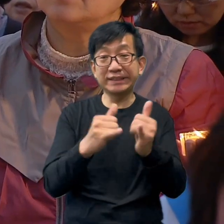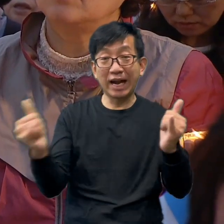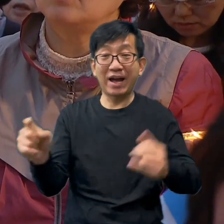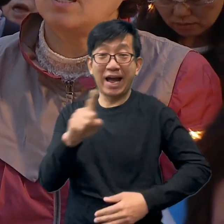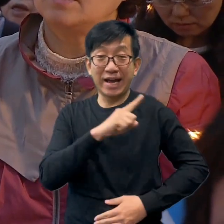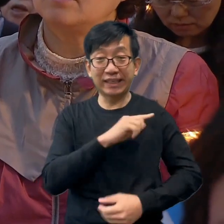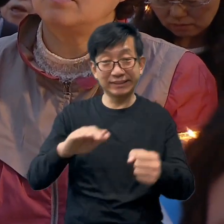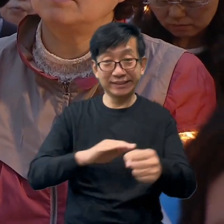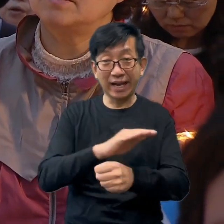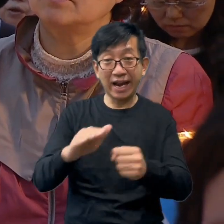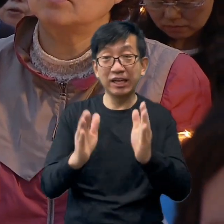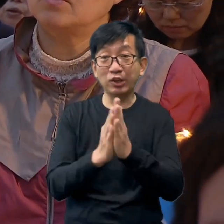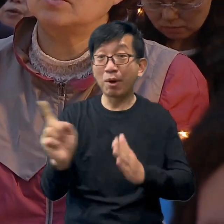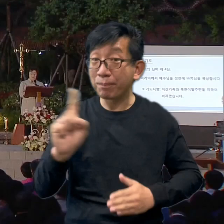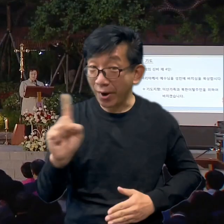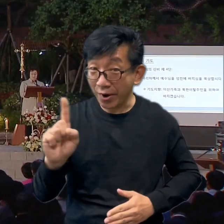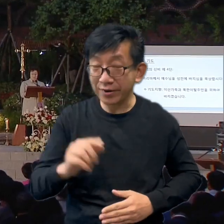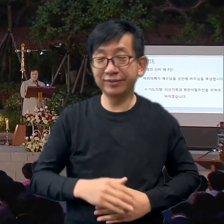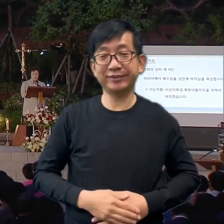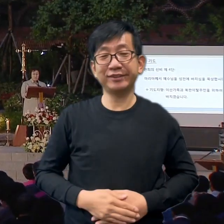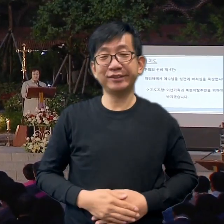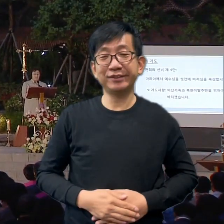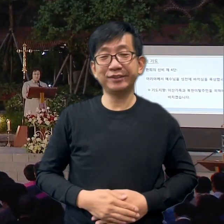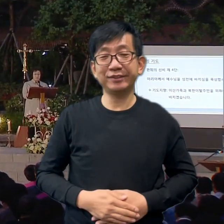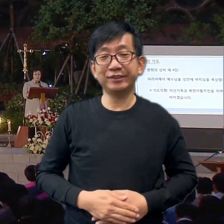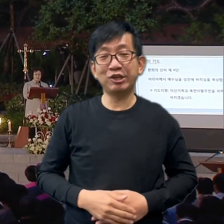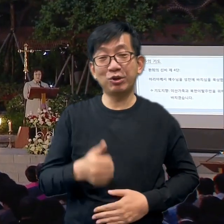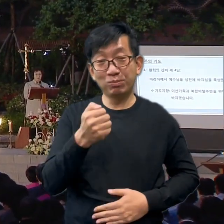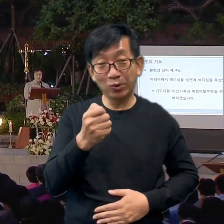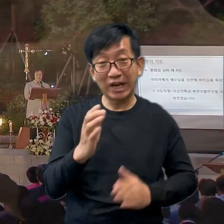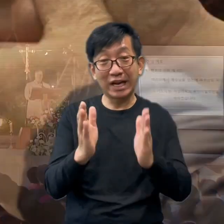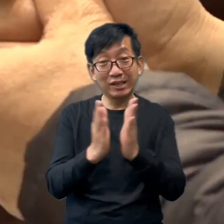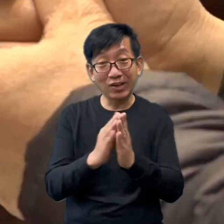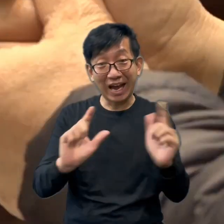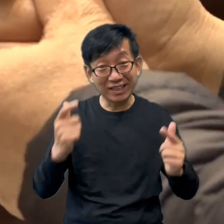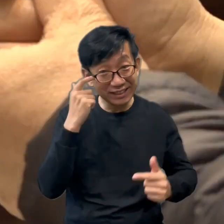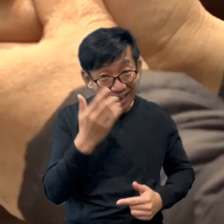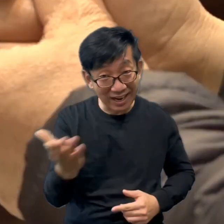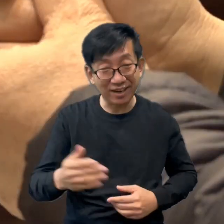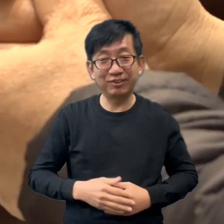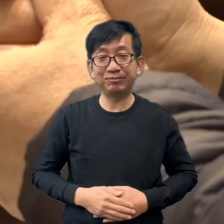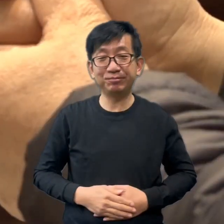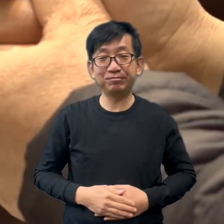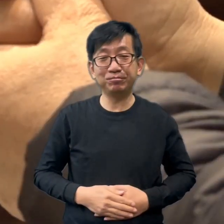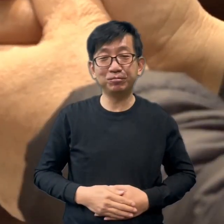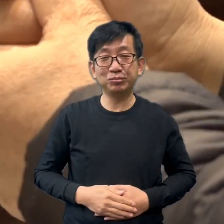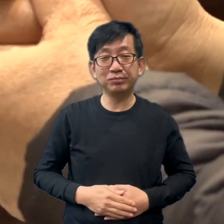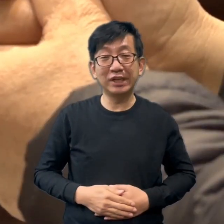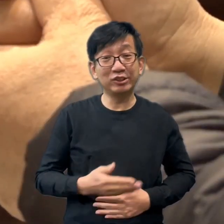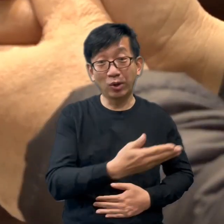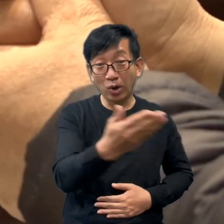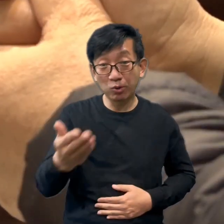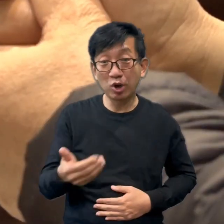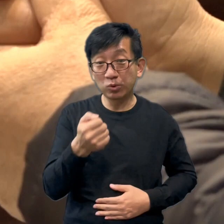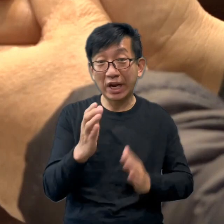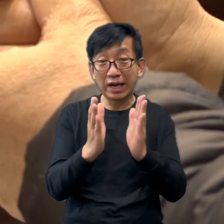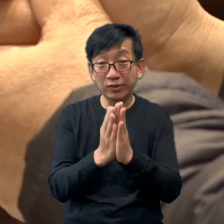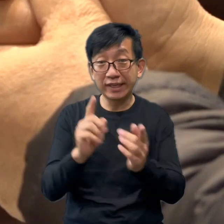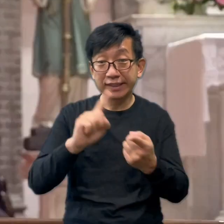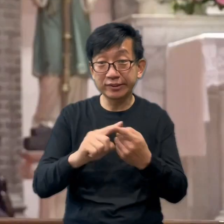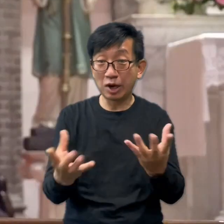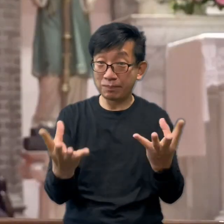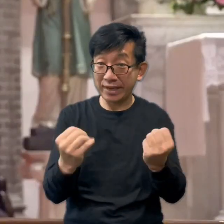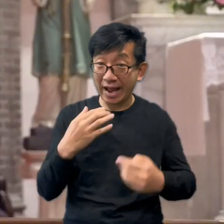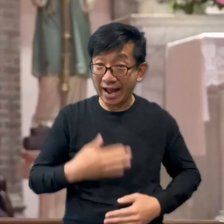가톨릭 신자들이 가장 사랑하는 기도는 무엇일까요? 묵주기도 아닐까요? 여러분은